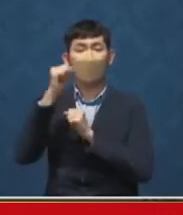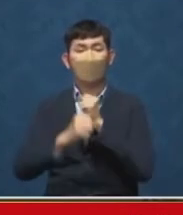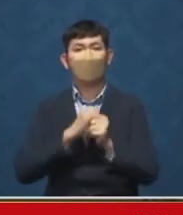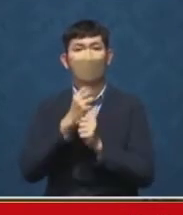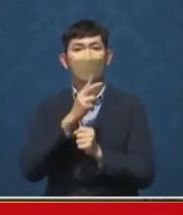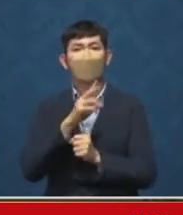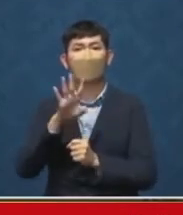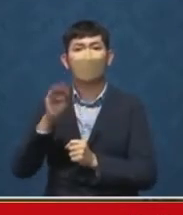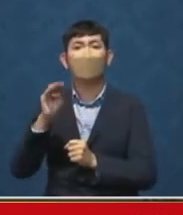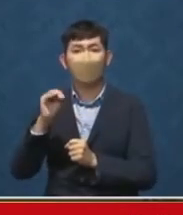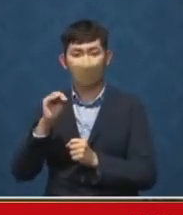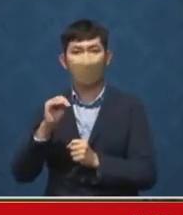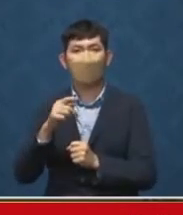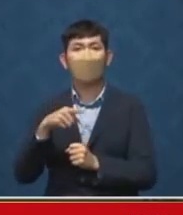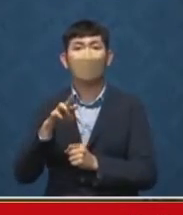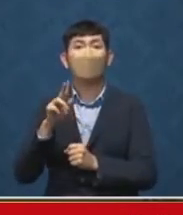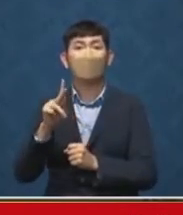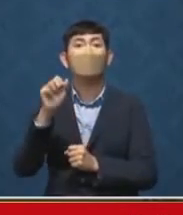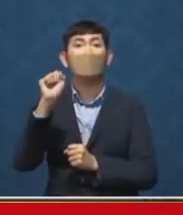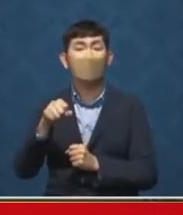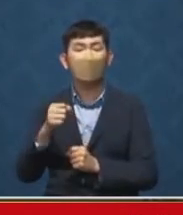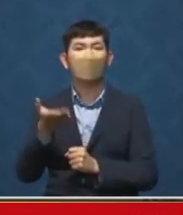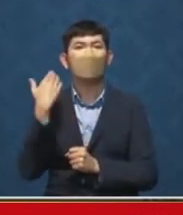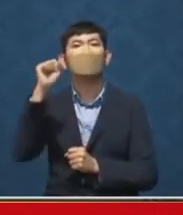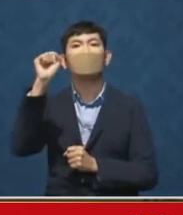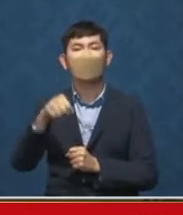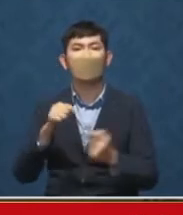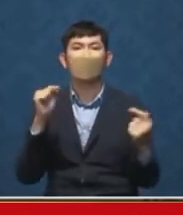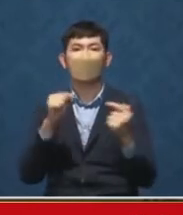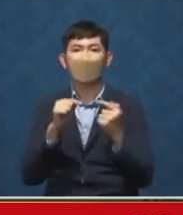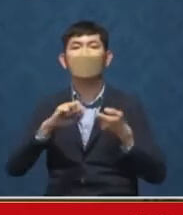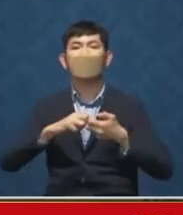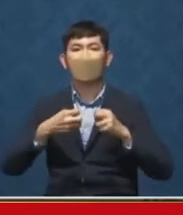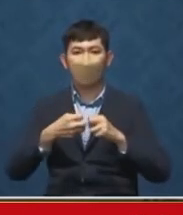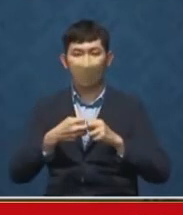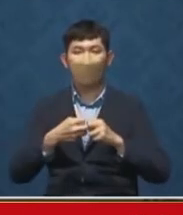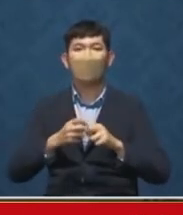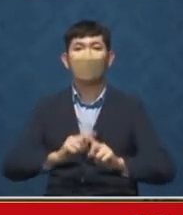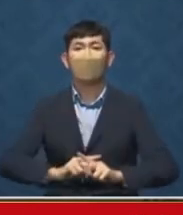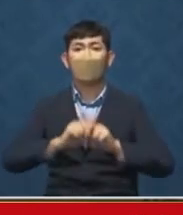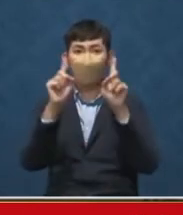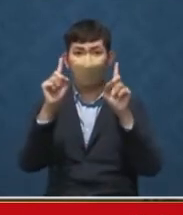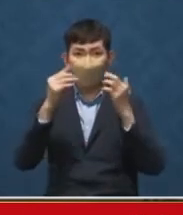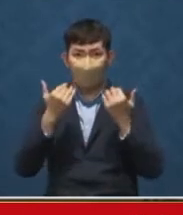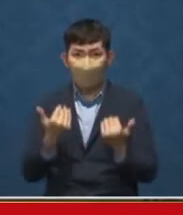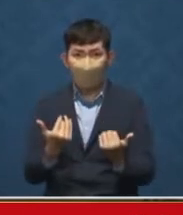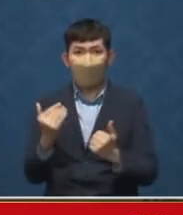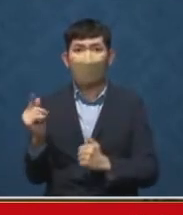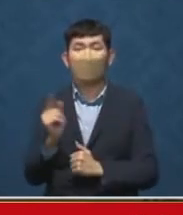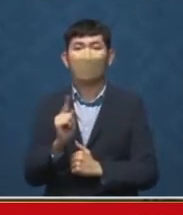การณ์ฉุกเฉินต่างๆซึ่งออกมาตั้งแต่ปี40ในพรก.นั้นน่ะแน่นอนยุคนั้นมันอาจจะเหมาะกับสถาน